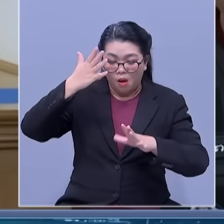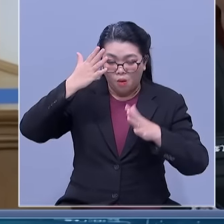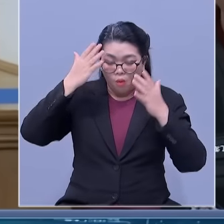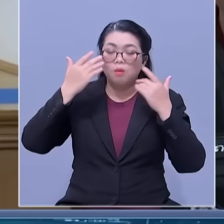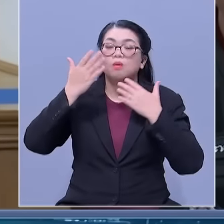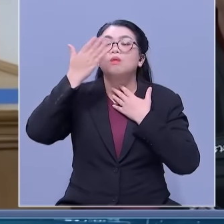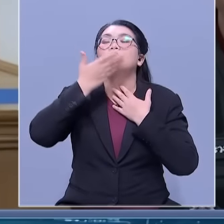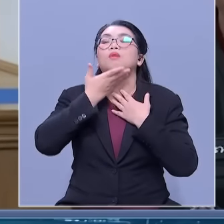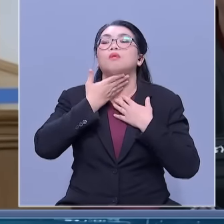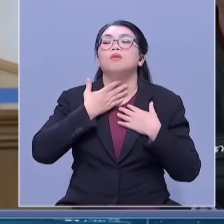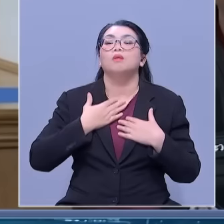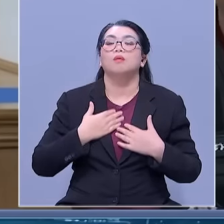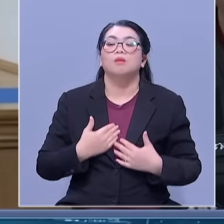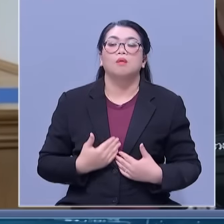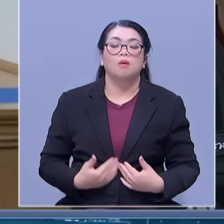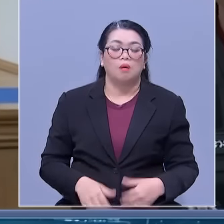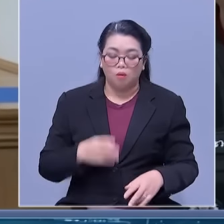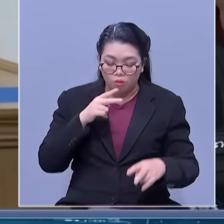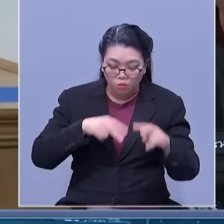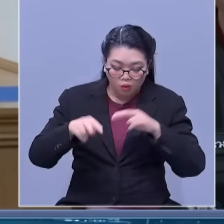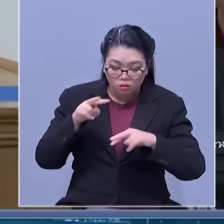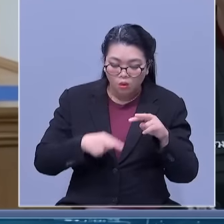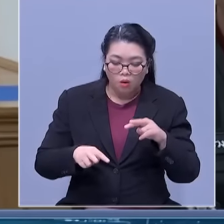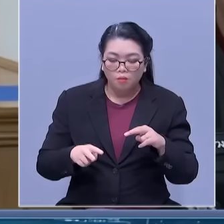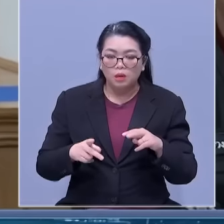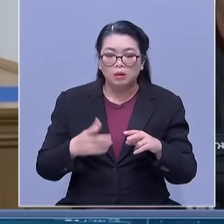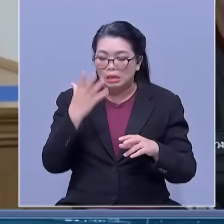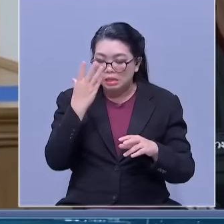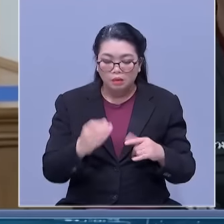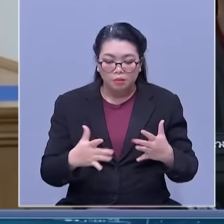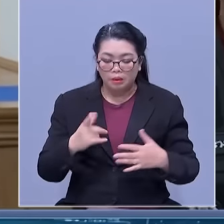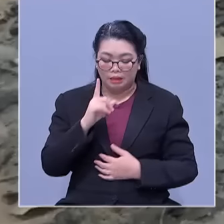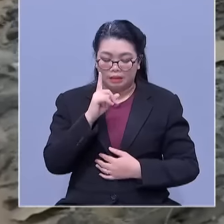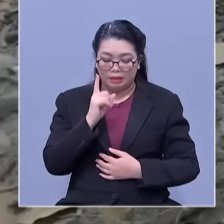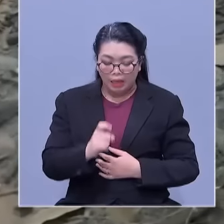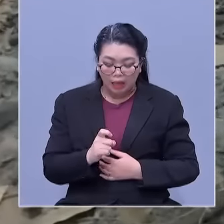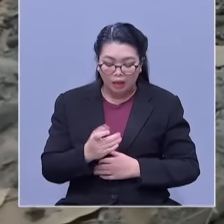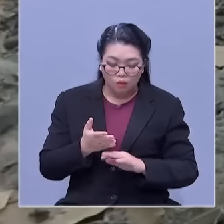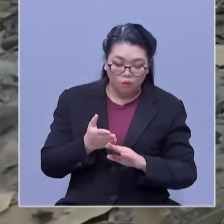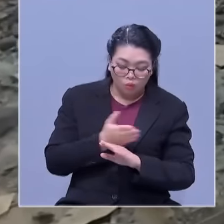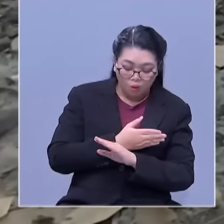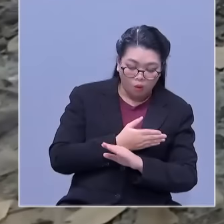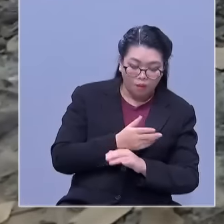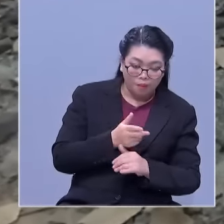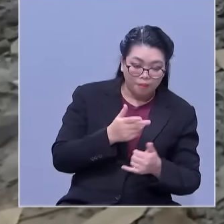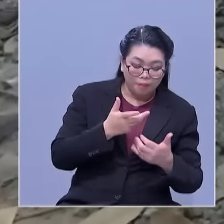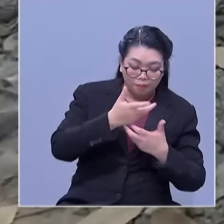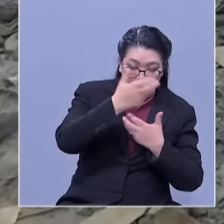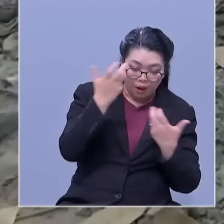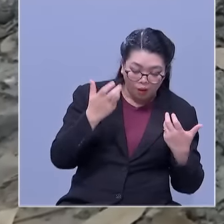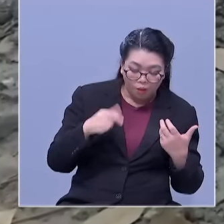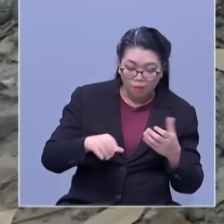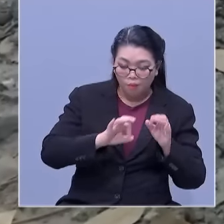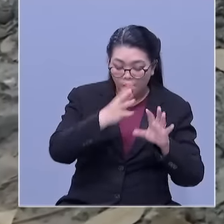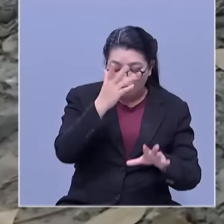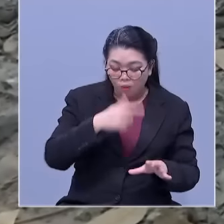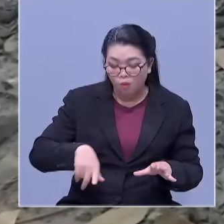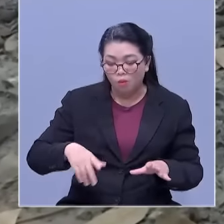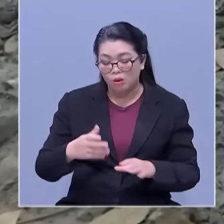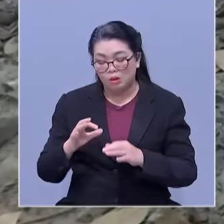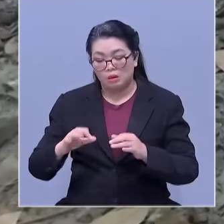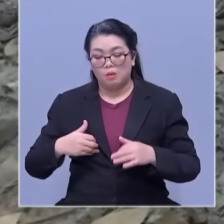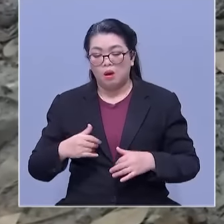ต่คอลงมาไม่สามารถยืนยันได้เลยว่าเธอตายก่อนที่จะถูกนำมาเผาหรือว่าเธอเนี่ยถูกเผ